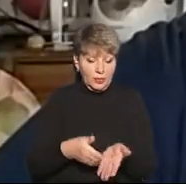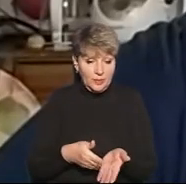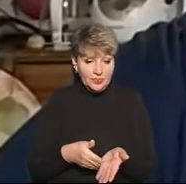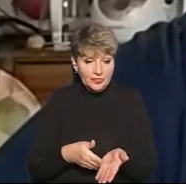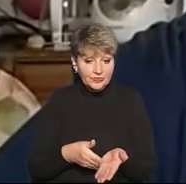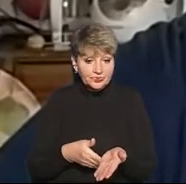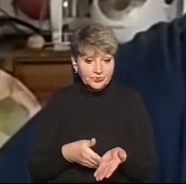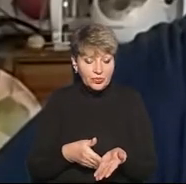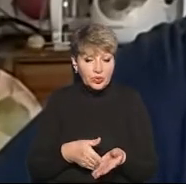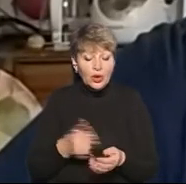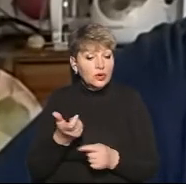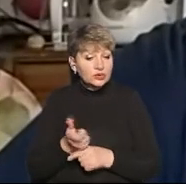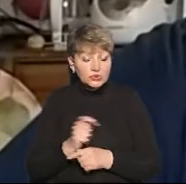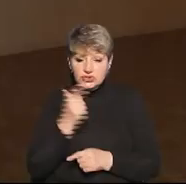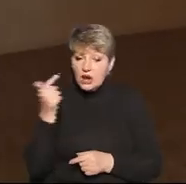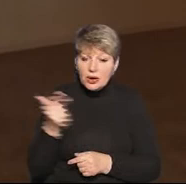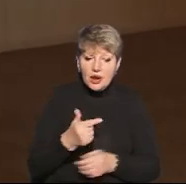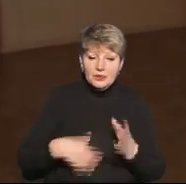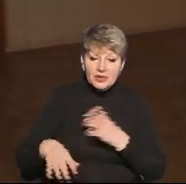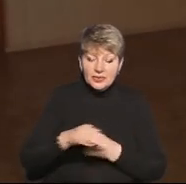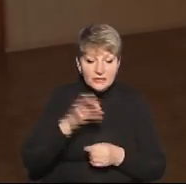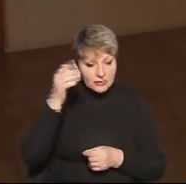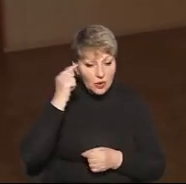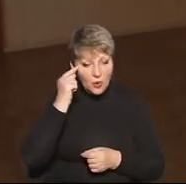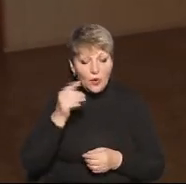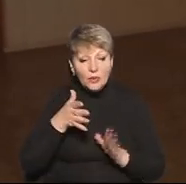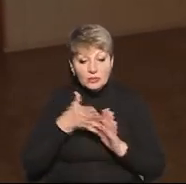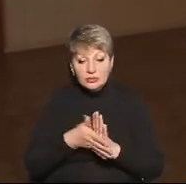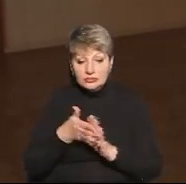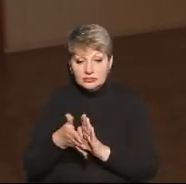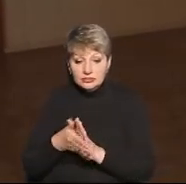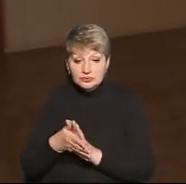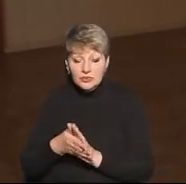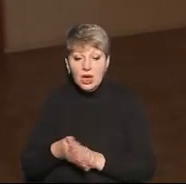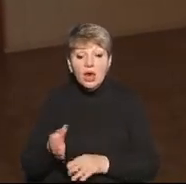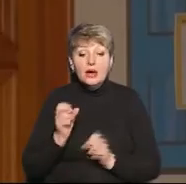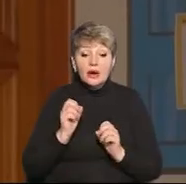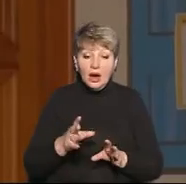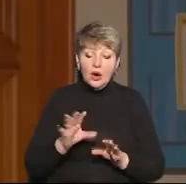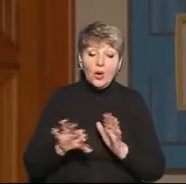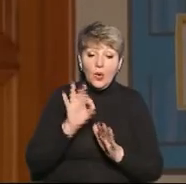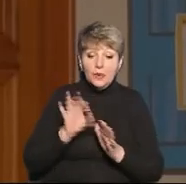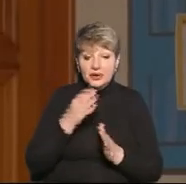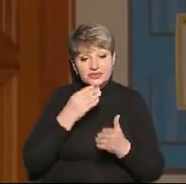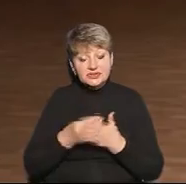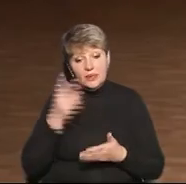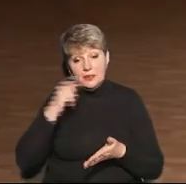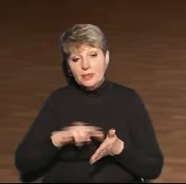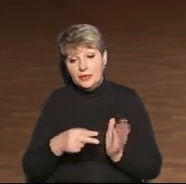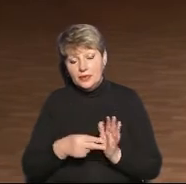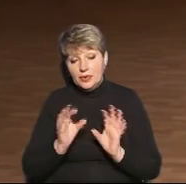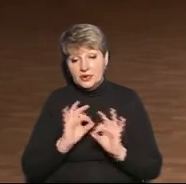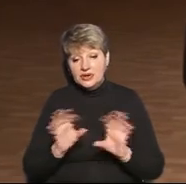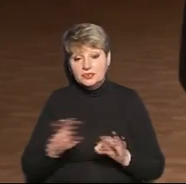дуже грамотно все продумано. У який спосіб проводити уроки вчителі Свидівоцької школи обирають на свій розсуд,